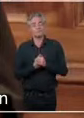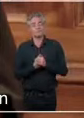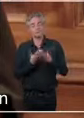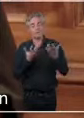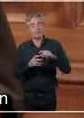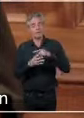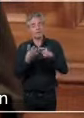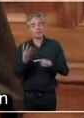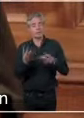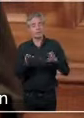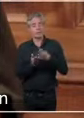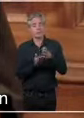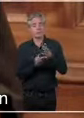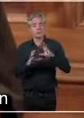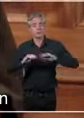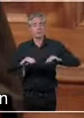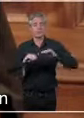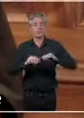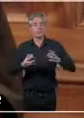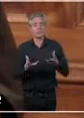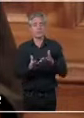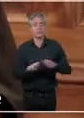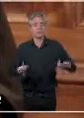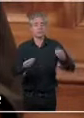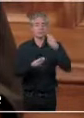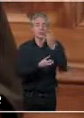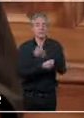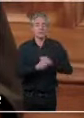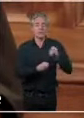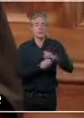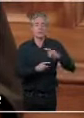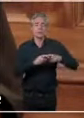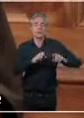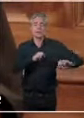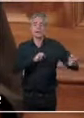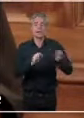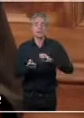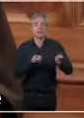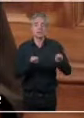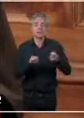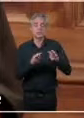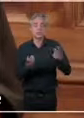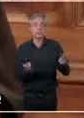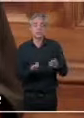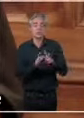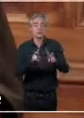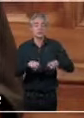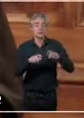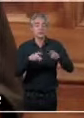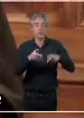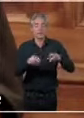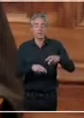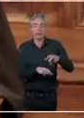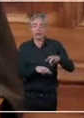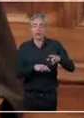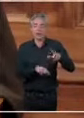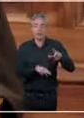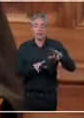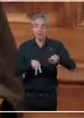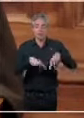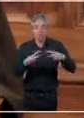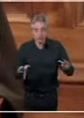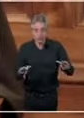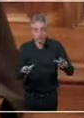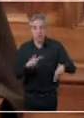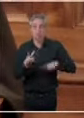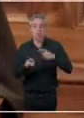4 projets de formation des habitants à la création et à l'animation de jardins potagers, avec donc l'atelier des bains-douches, place au jardin, régie